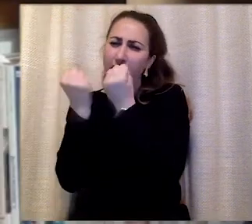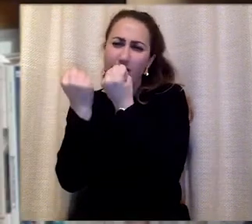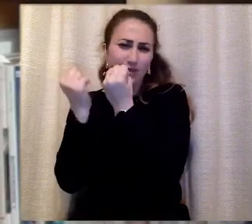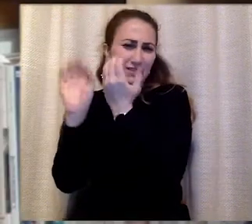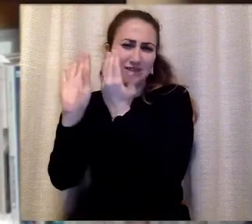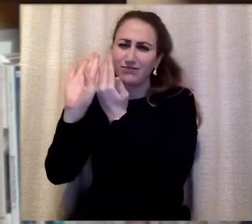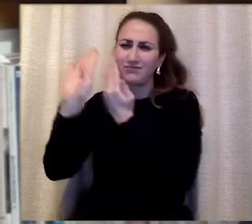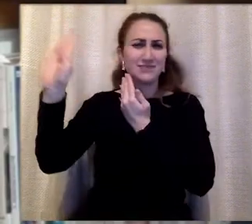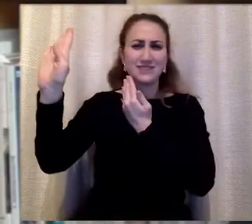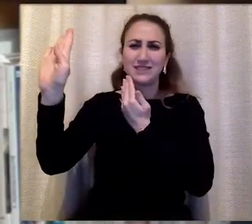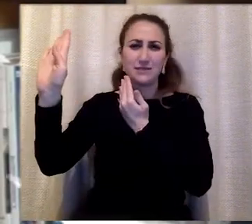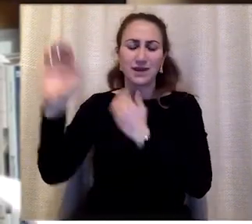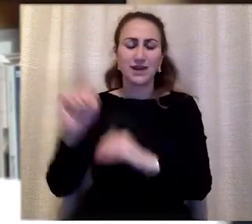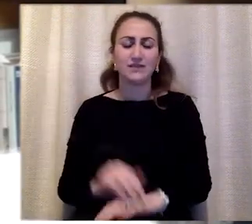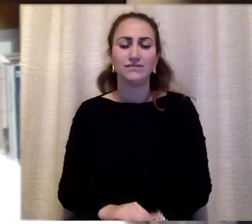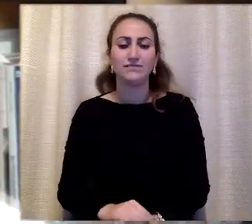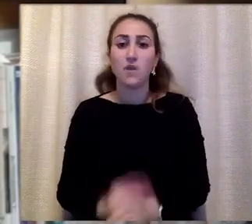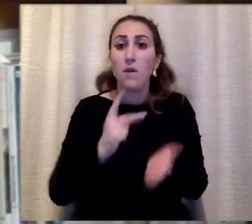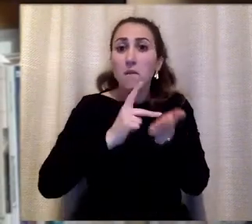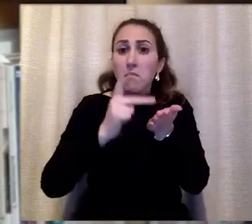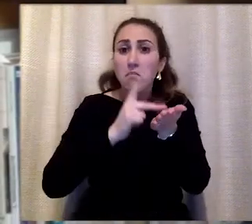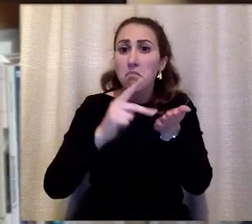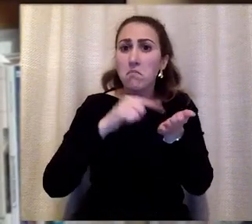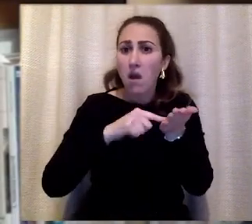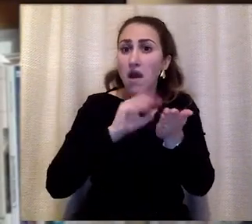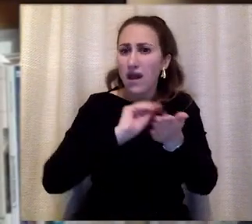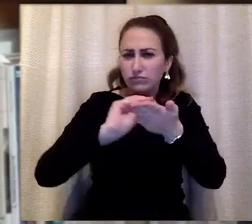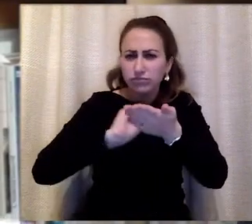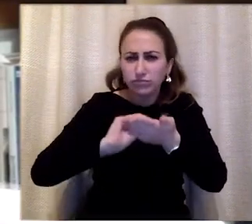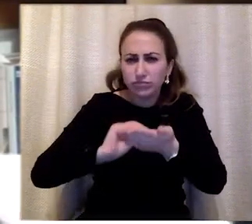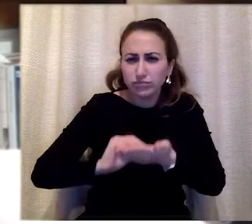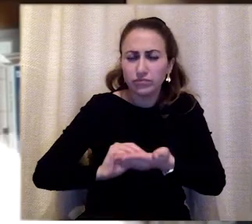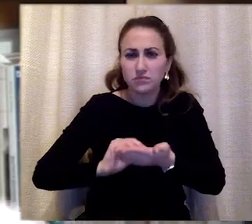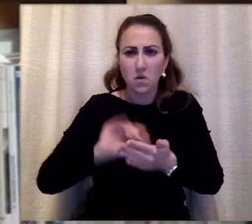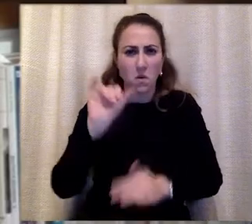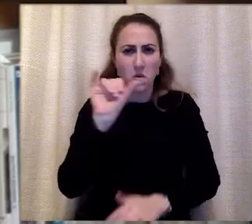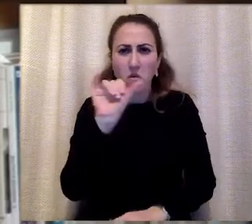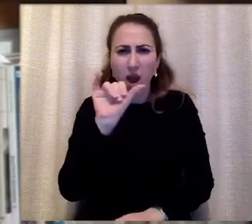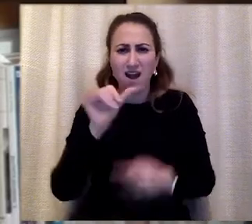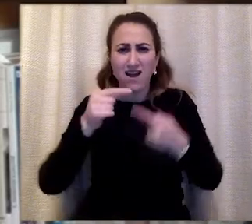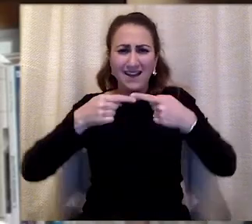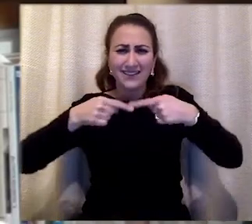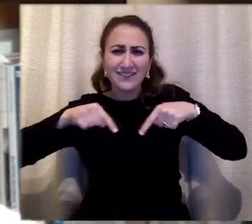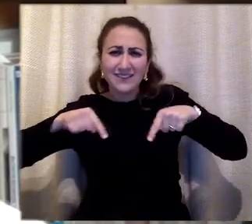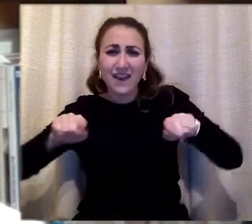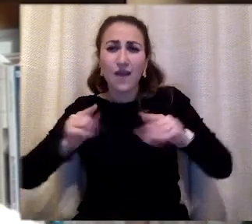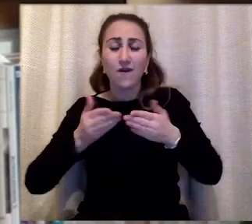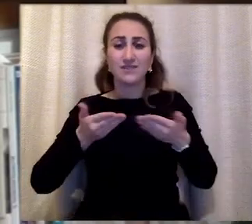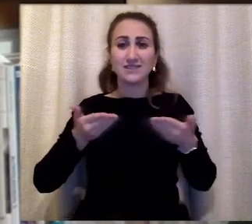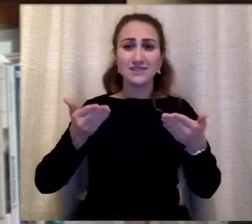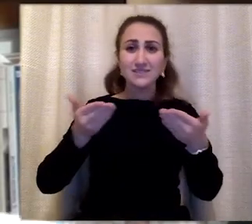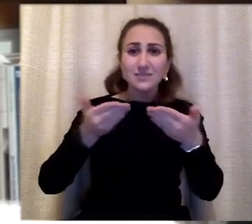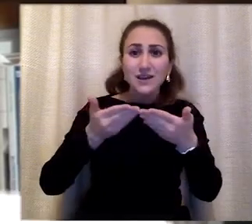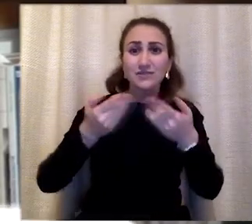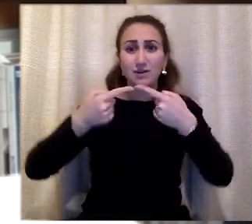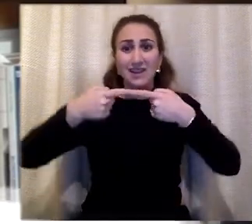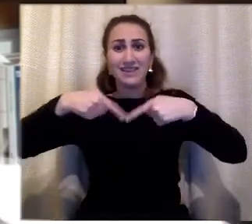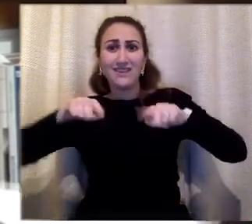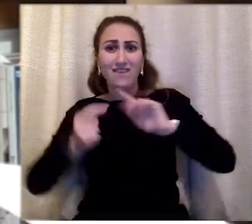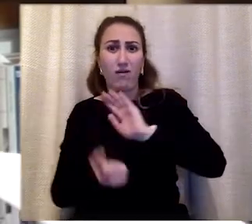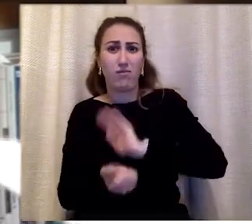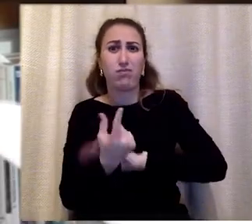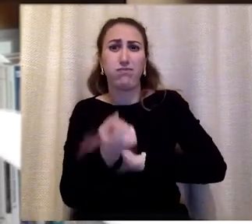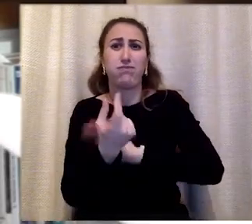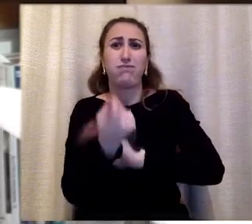Paul ici décrit toute une série d'épreuves, toute une série de situations. Et il dit, mais